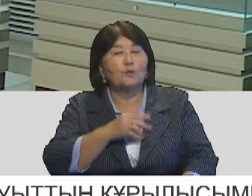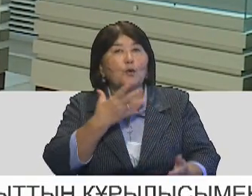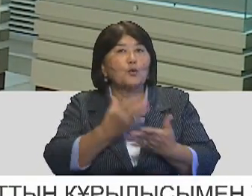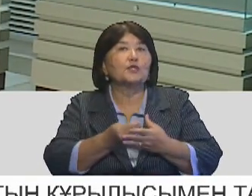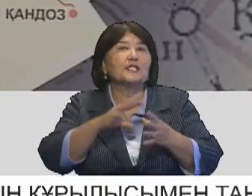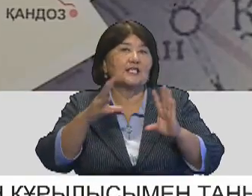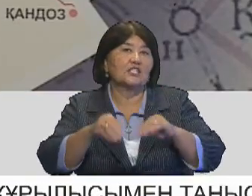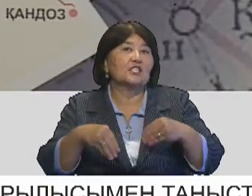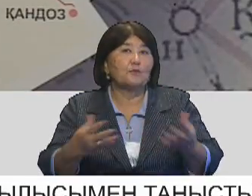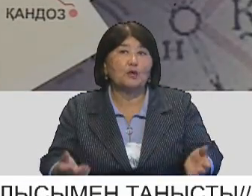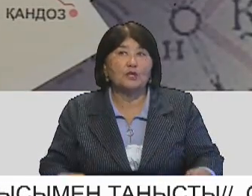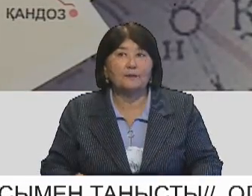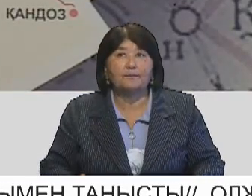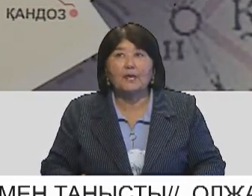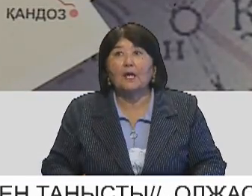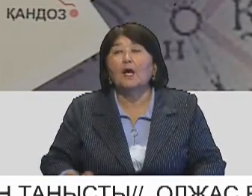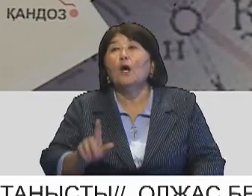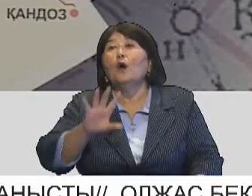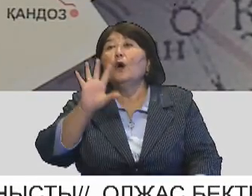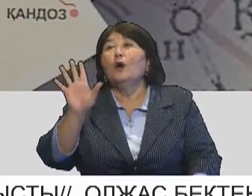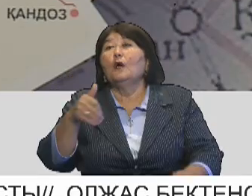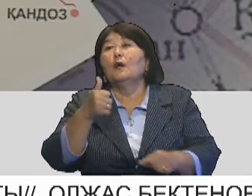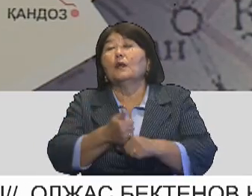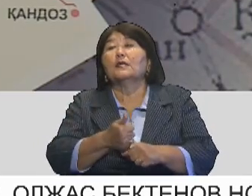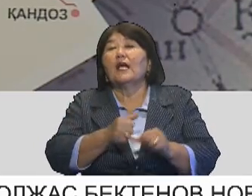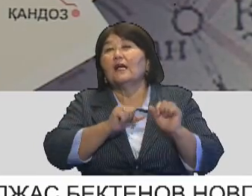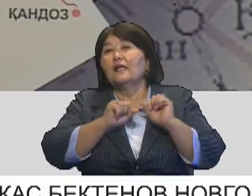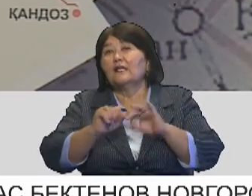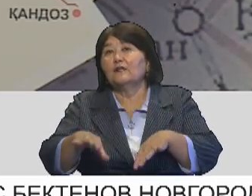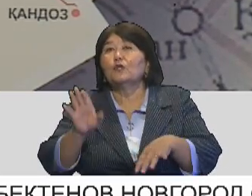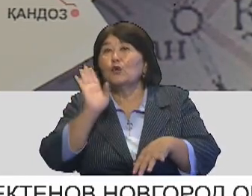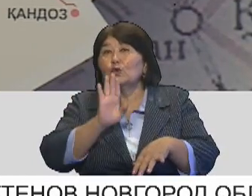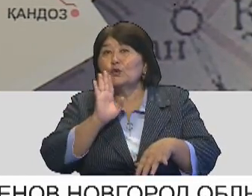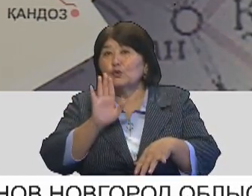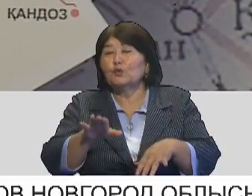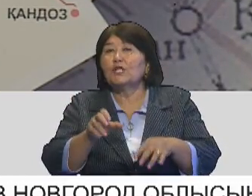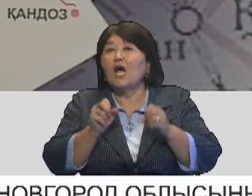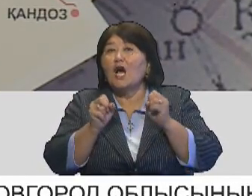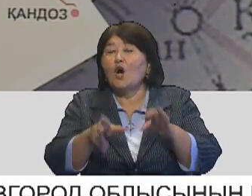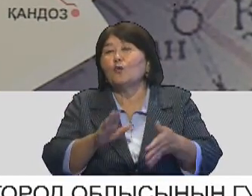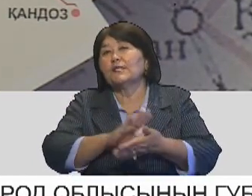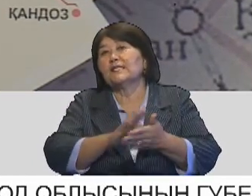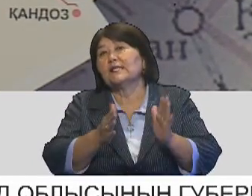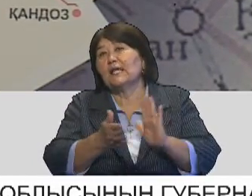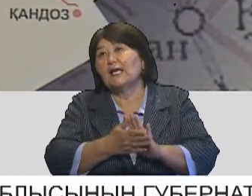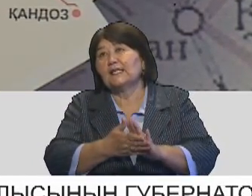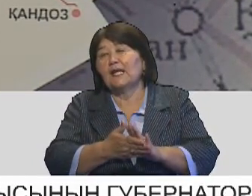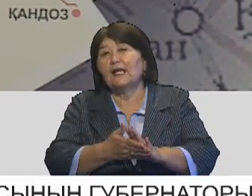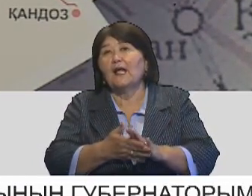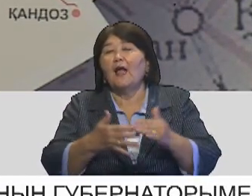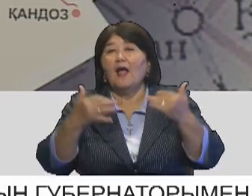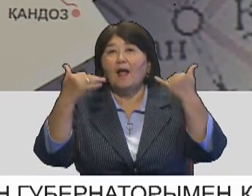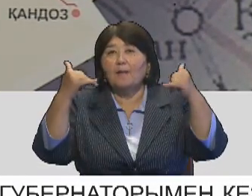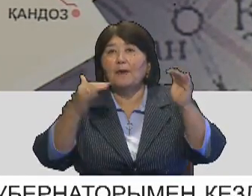нәтижесін беруде. Оның бағыты негізінен осы төгінді суларды тазартып, қауіпсіз жағдайда мал азығы дақылдарын өсіру